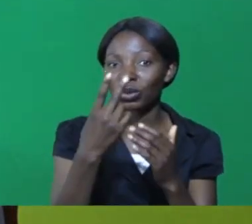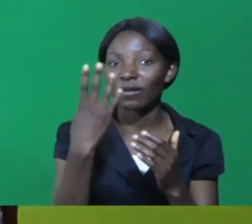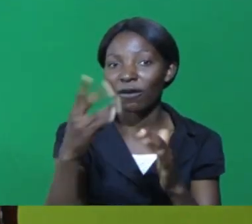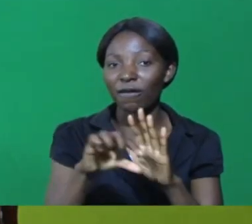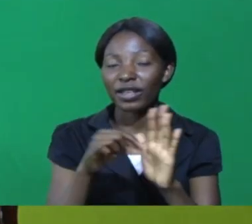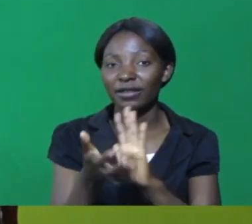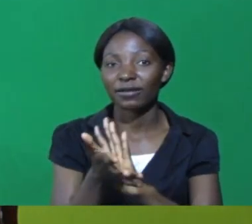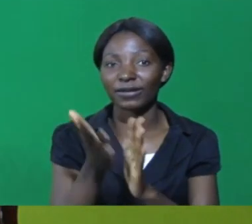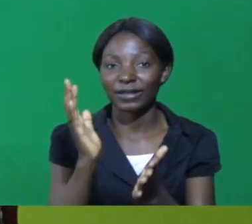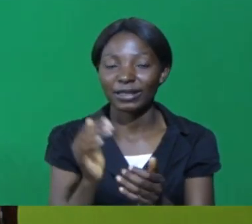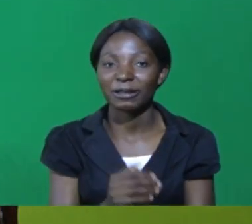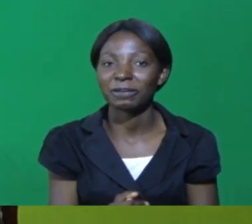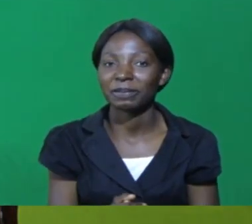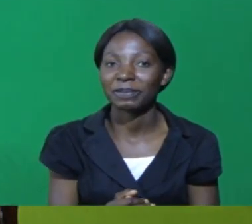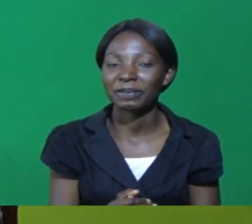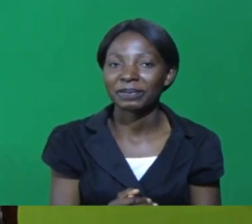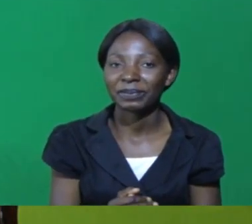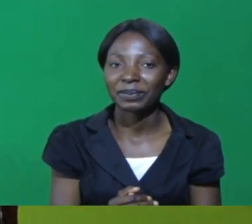verse ndeya 15.